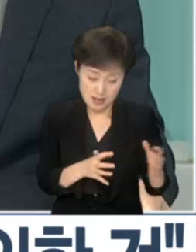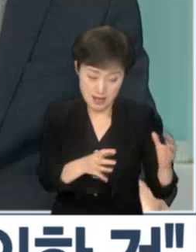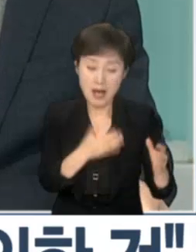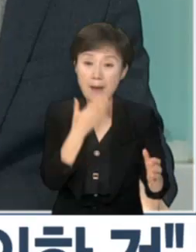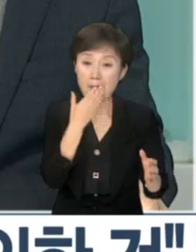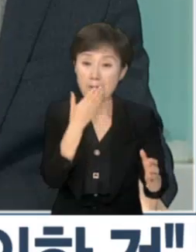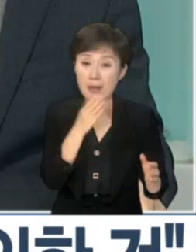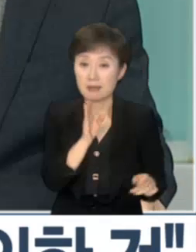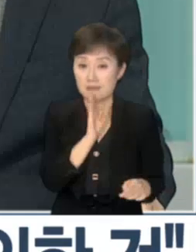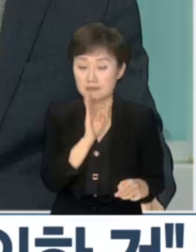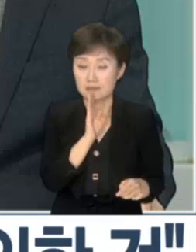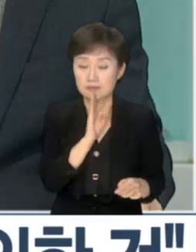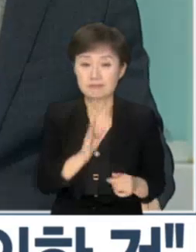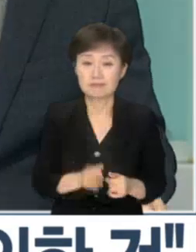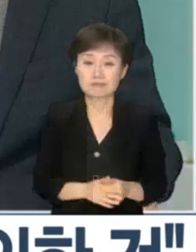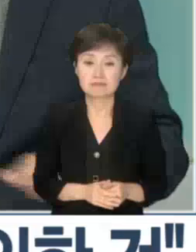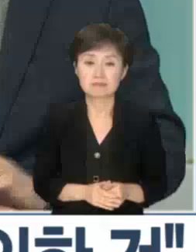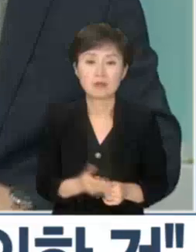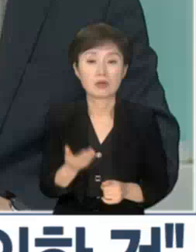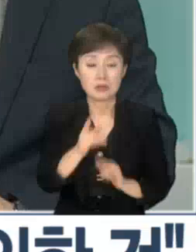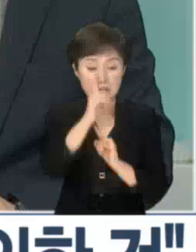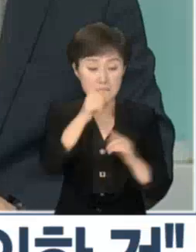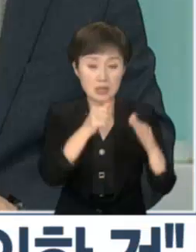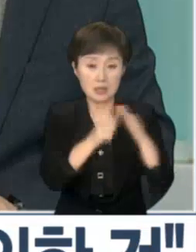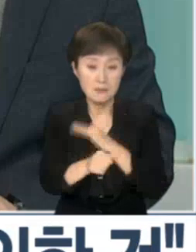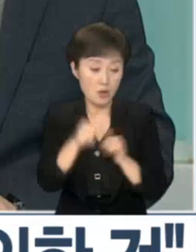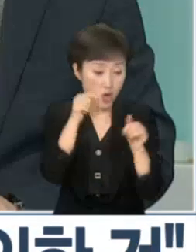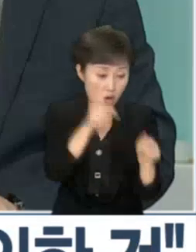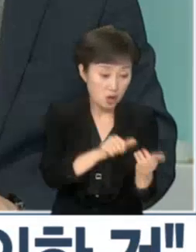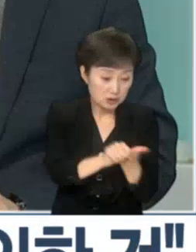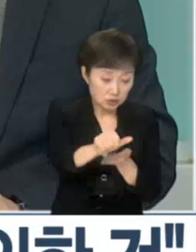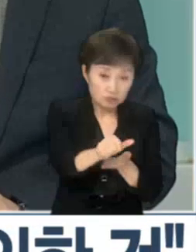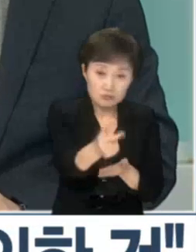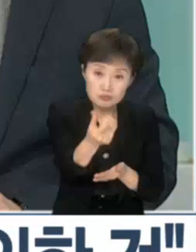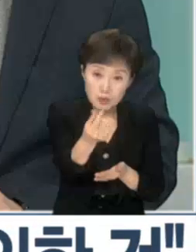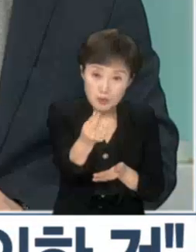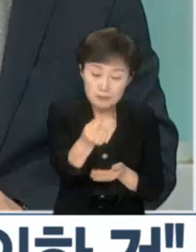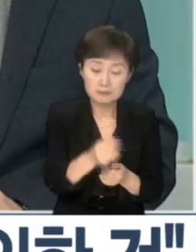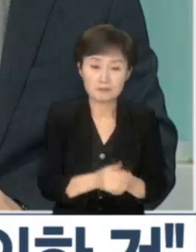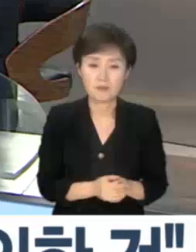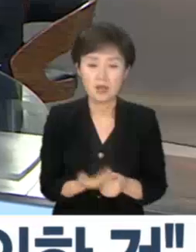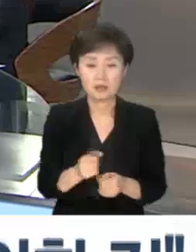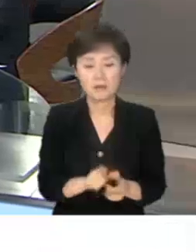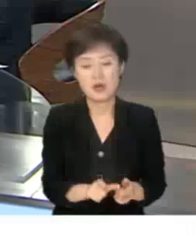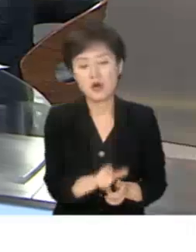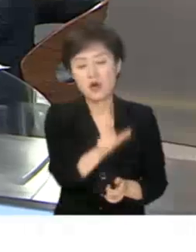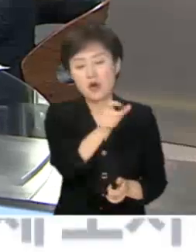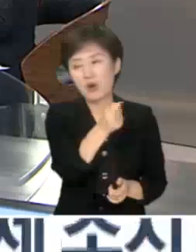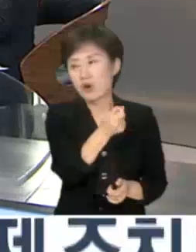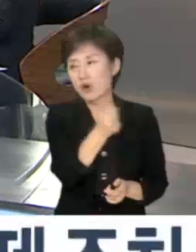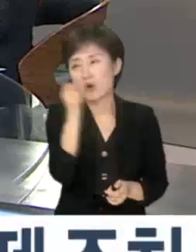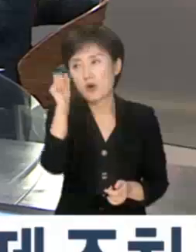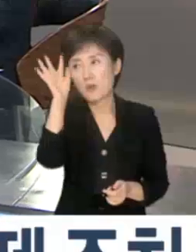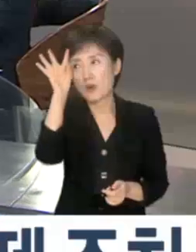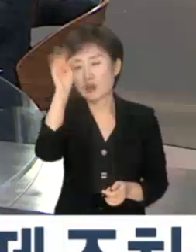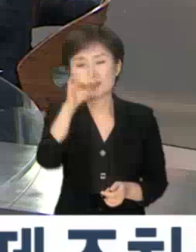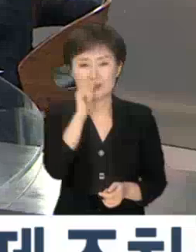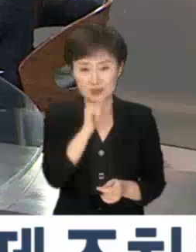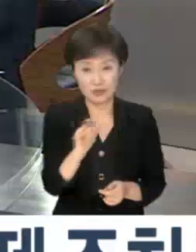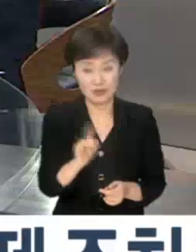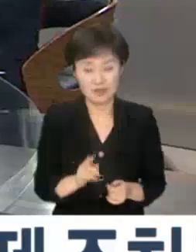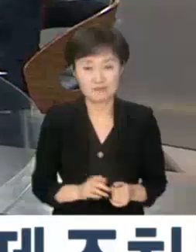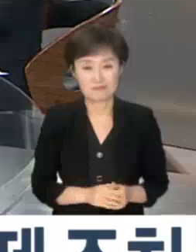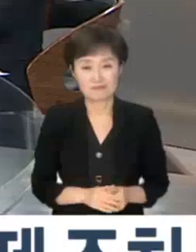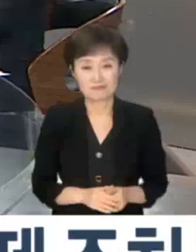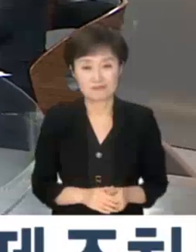판단을 지도부가 하고 있는 것이라고. 그런데 보면. 이재명 대표의 지시로 이번에 삭제가 되긴 했는데 며칠간 게시가 돼 있는 상태이긴 했잖아요. 이 부분은 어떻게